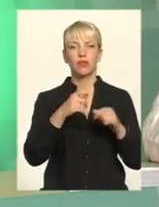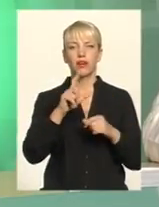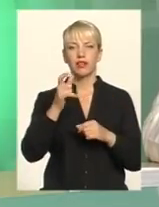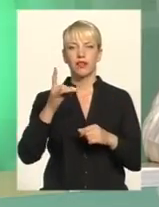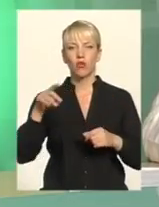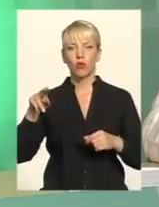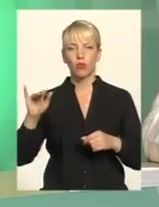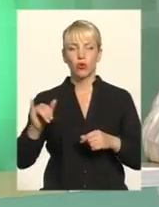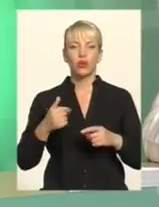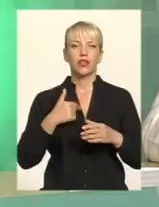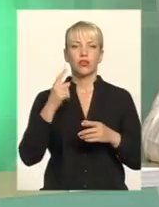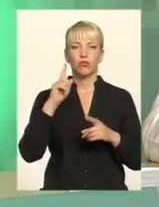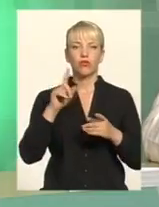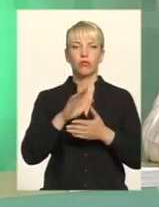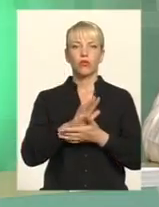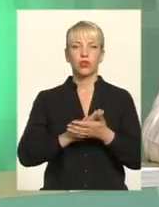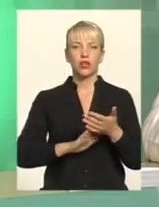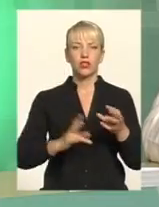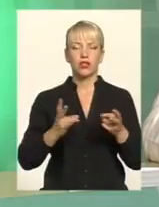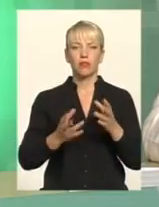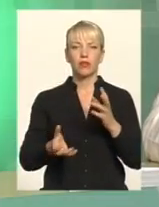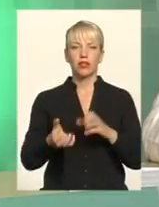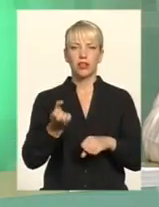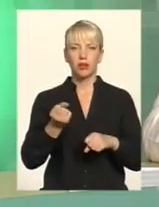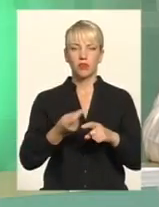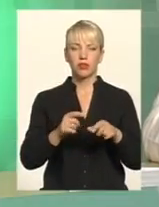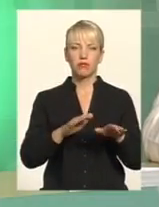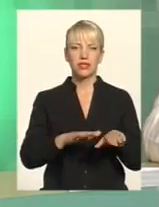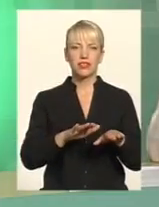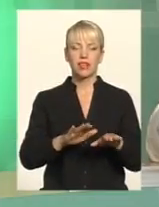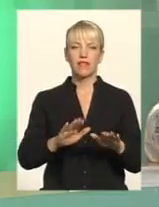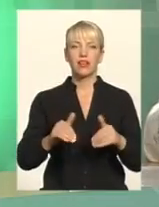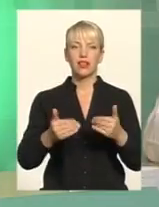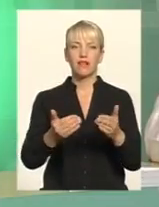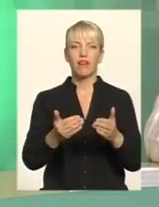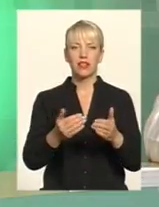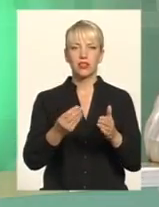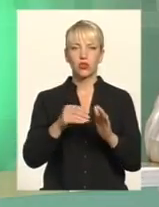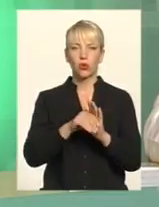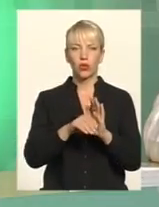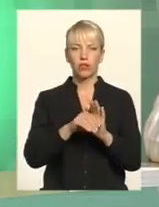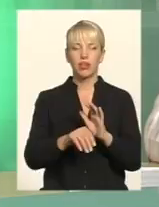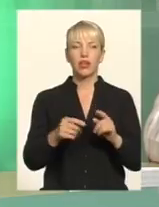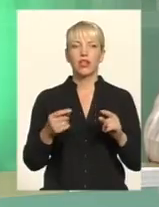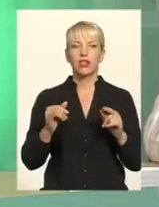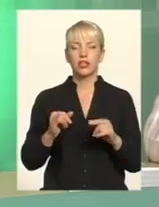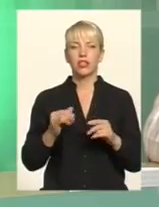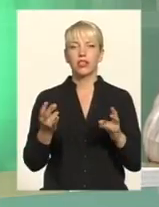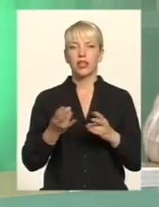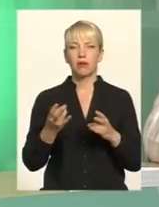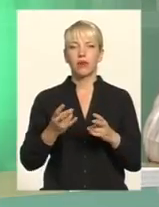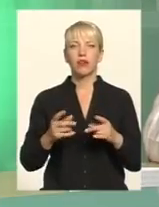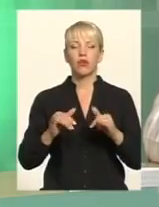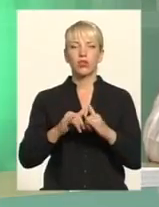думаю, що ми в подальшому будемо підтримувати саме тих і місцевих інвесторів чи інвесторів, які в напрямку будуть розвивати